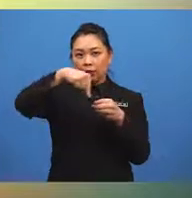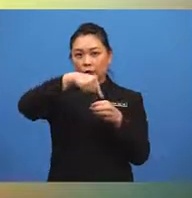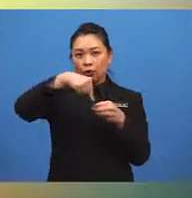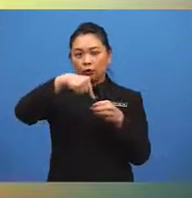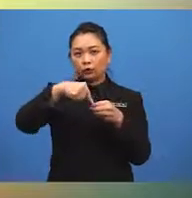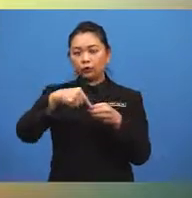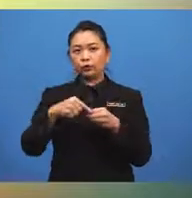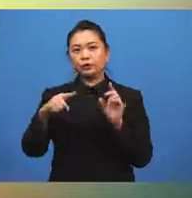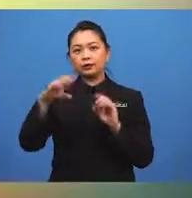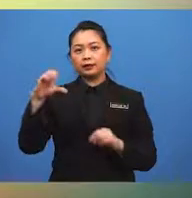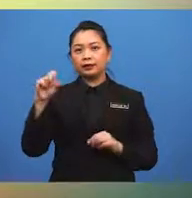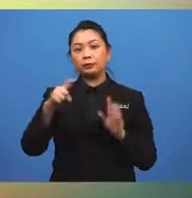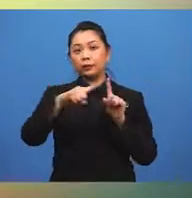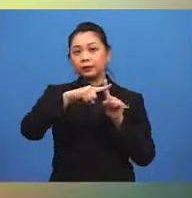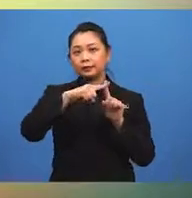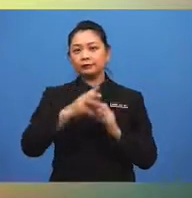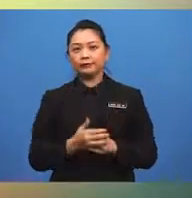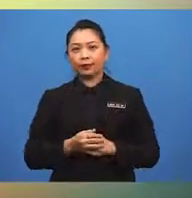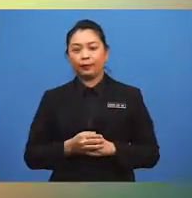cas positif.